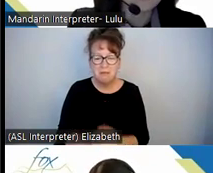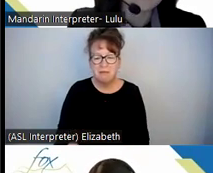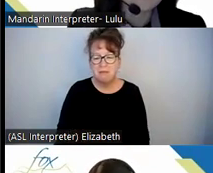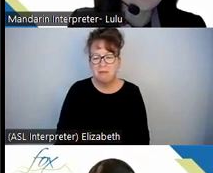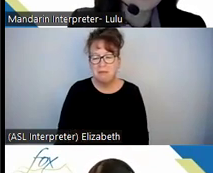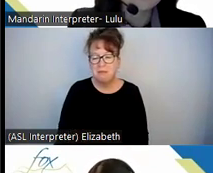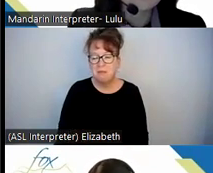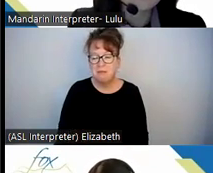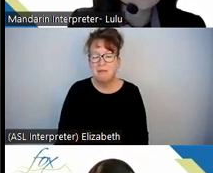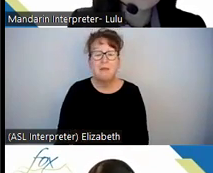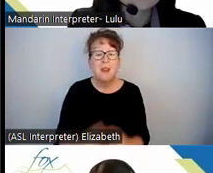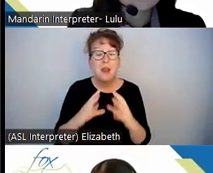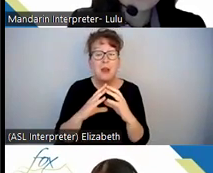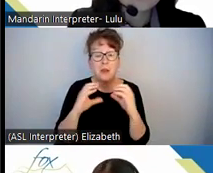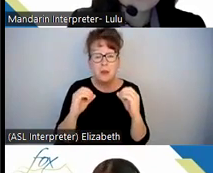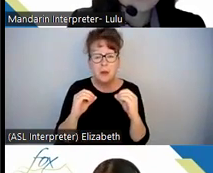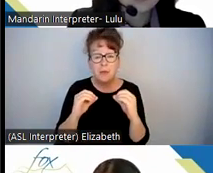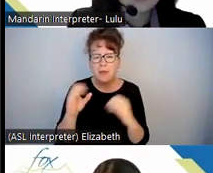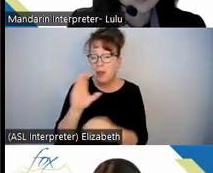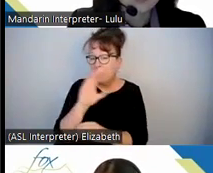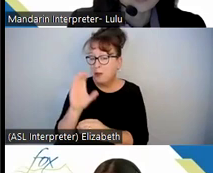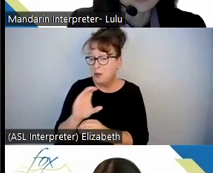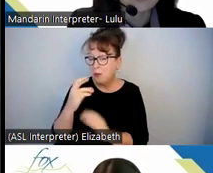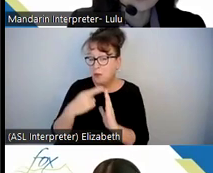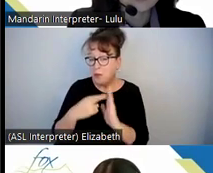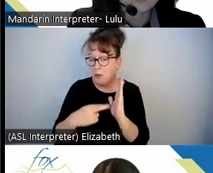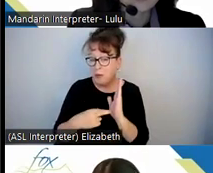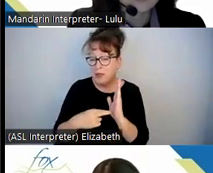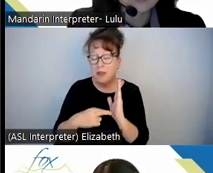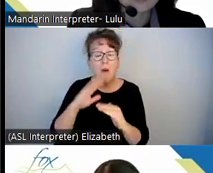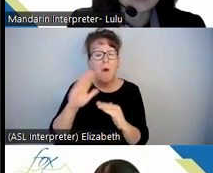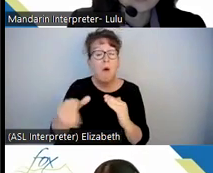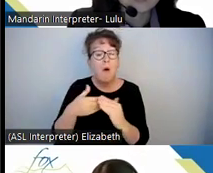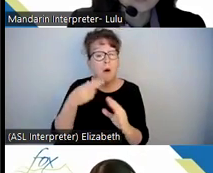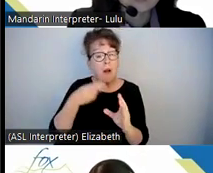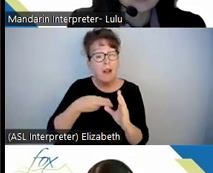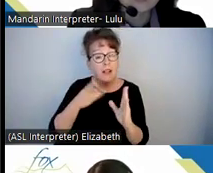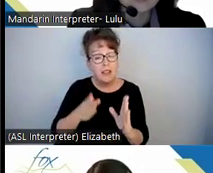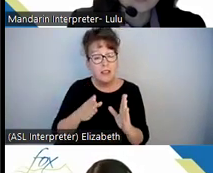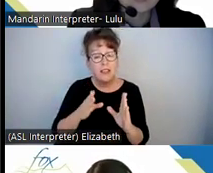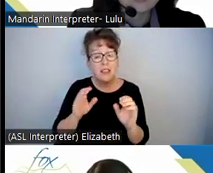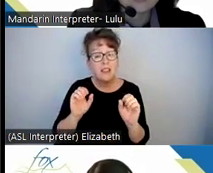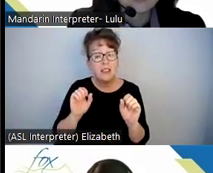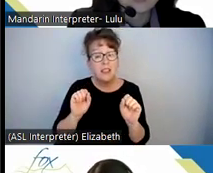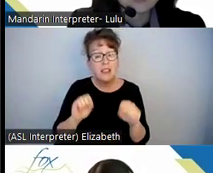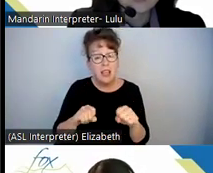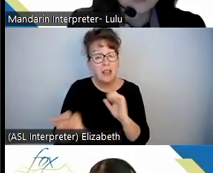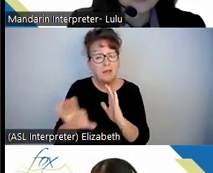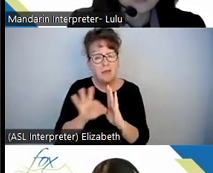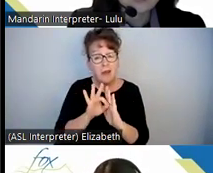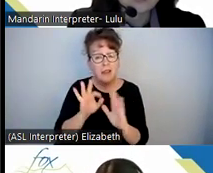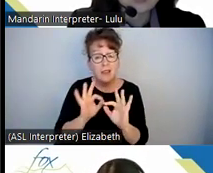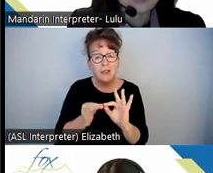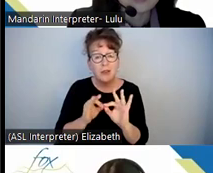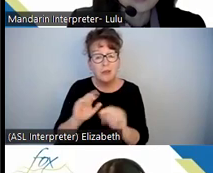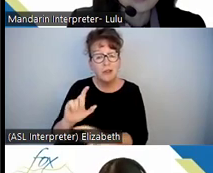So back to Zoom logistics. Zoom attendees should be able to use their interpreter. Với lại phần hậu cần của Zoom hiện giờ, nếu chúng